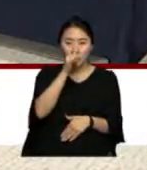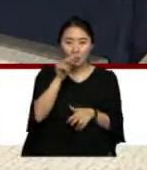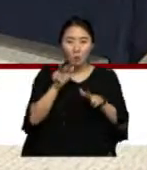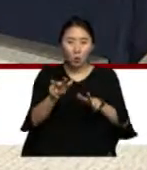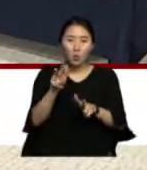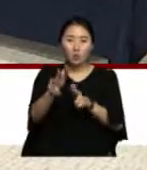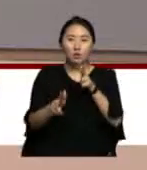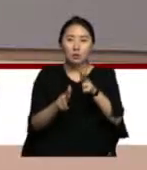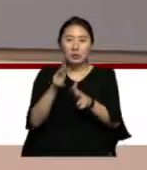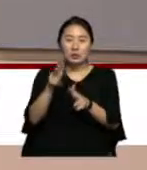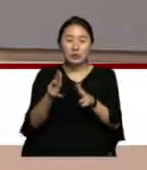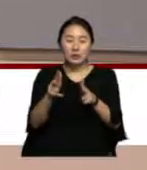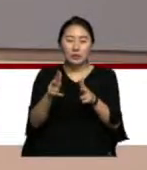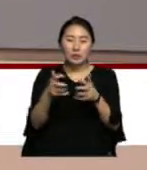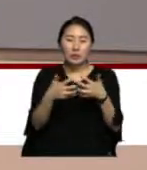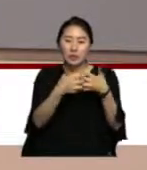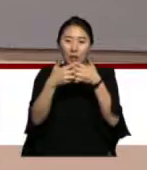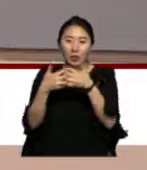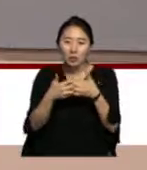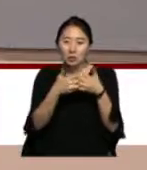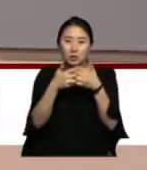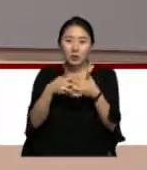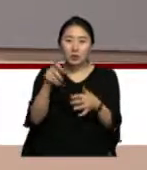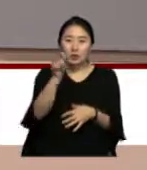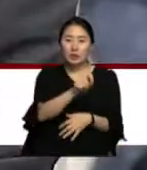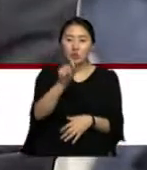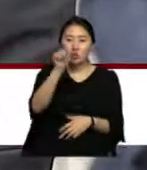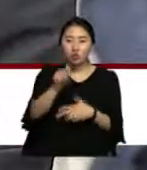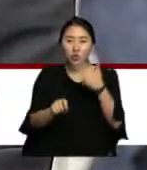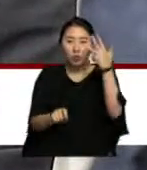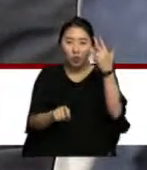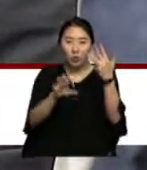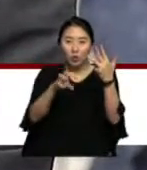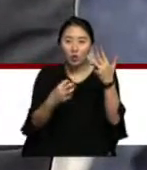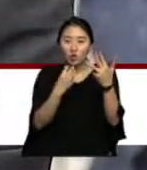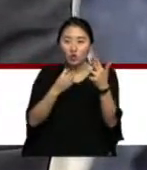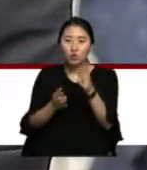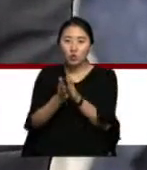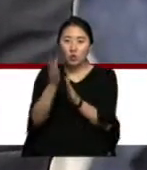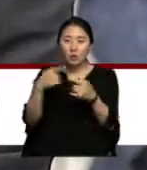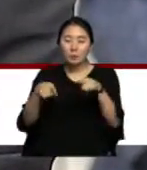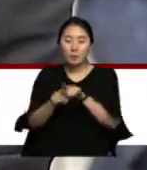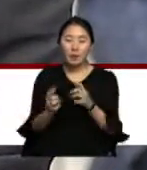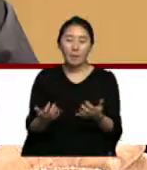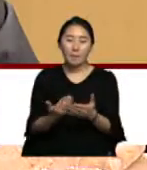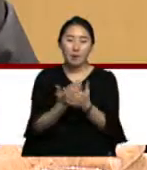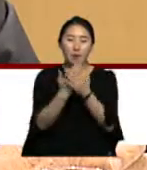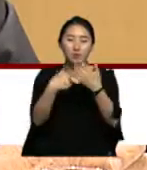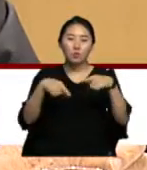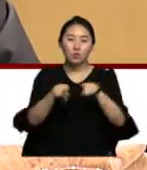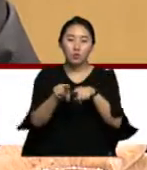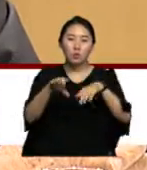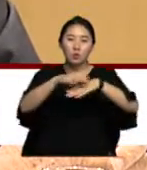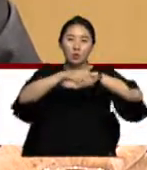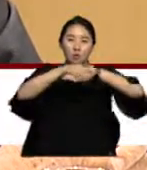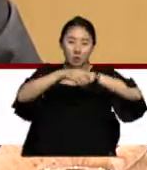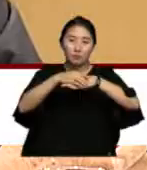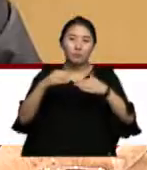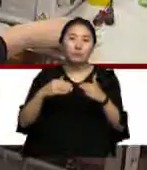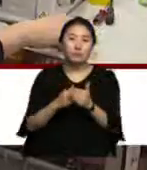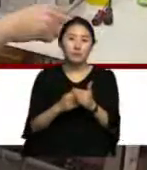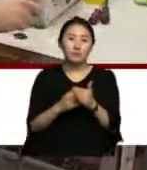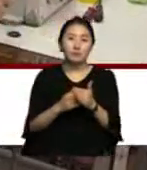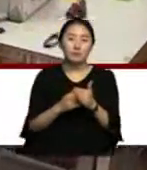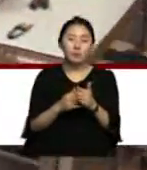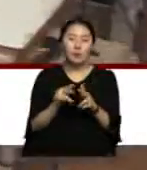위해 산업이 밀집한 동북권 8개 자치구와 서울시가 봉제산업 발전을 위한 협약식을 가졌습니다.